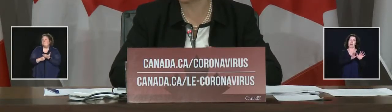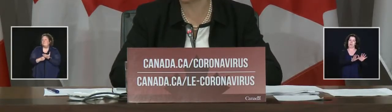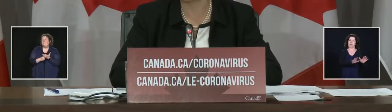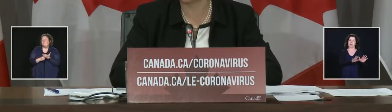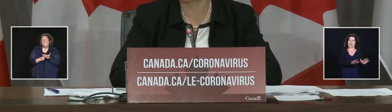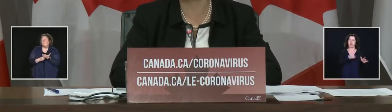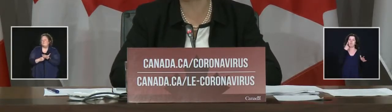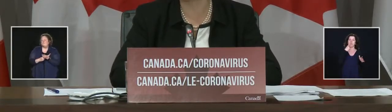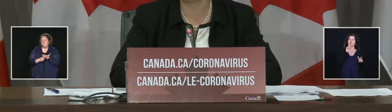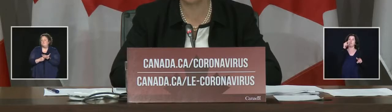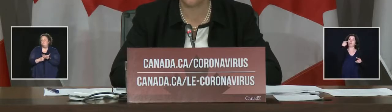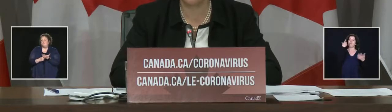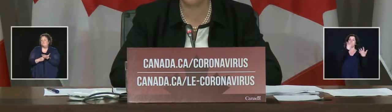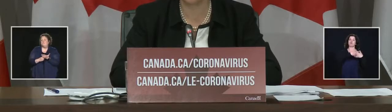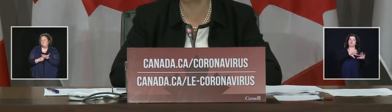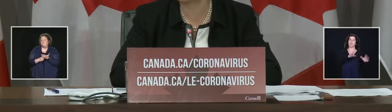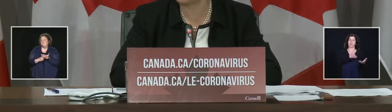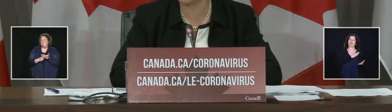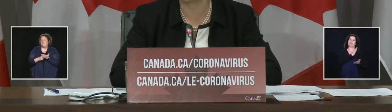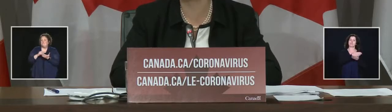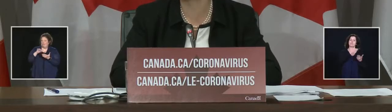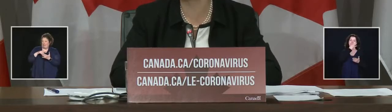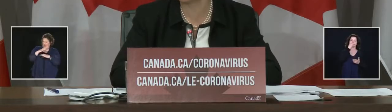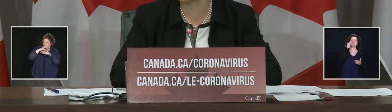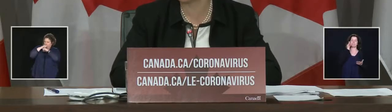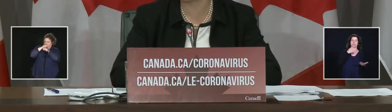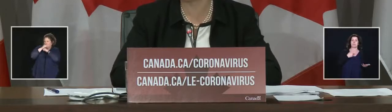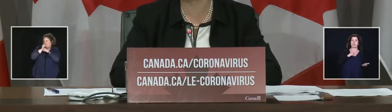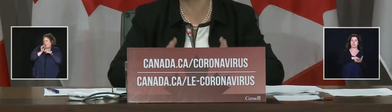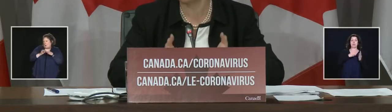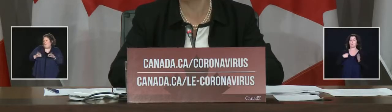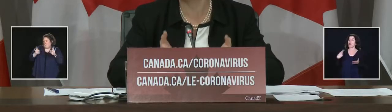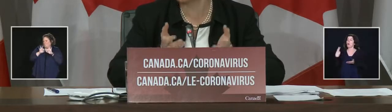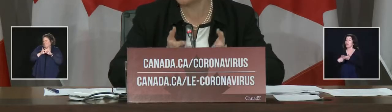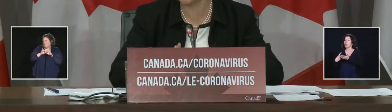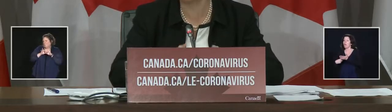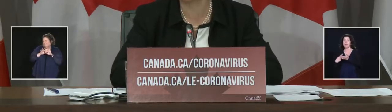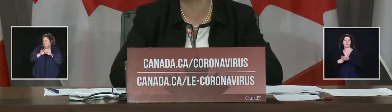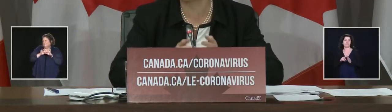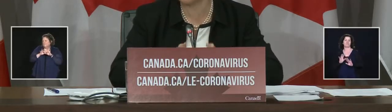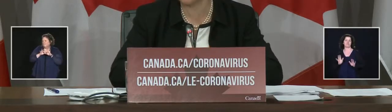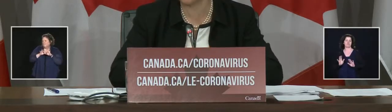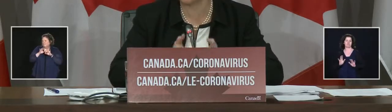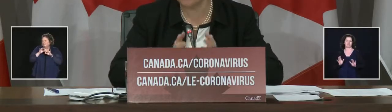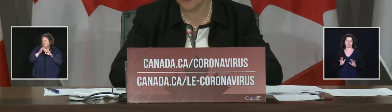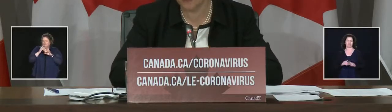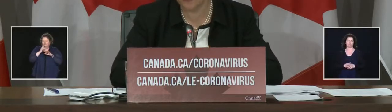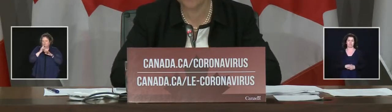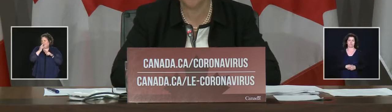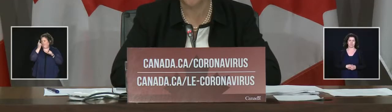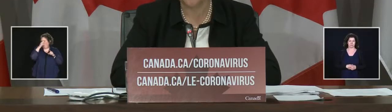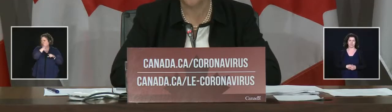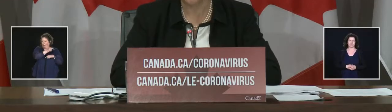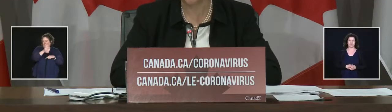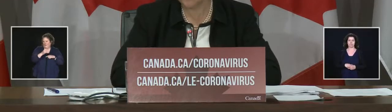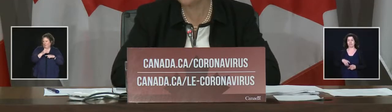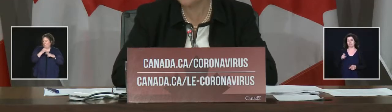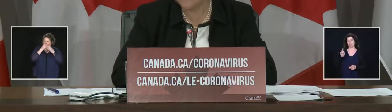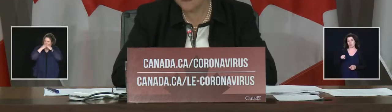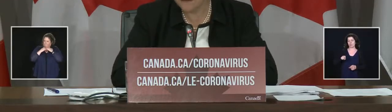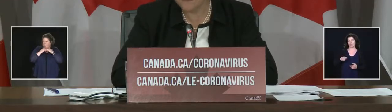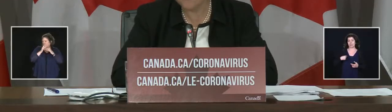moi et nos collègues, nous devons pouvoir discuter en privé des enjeux